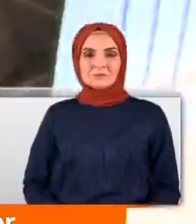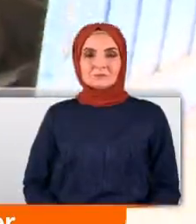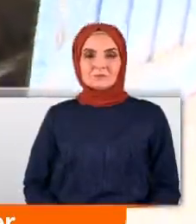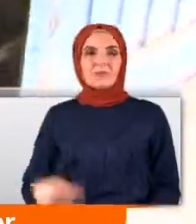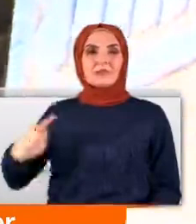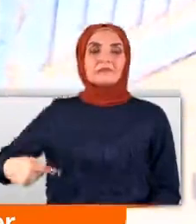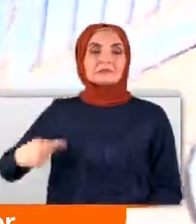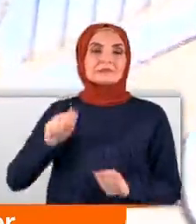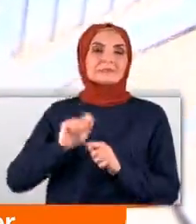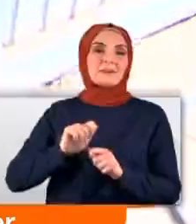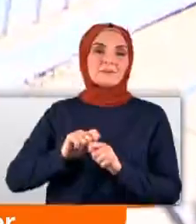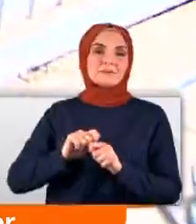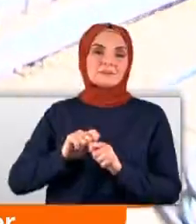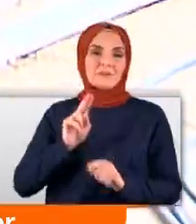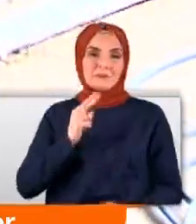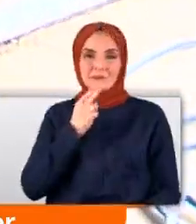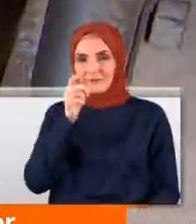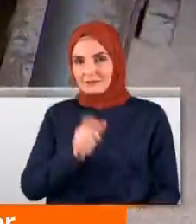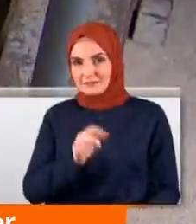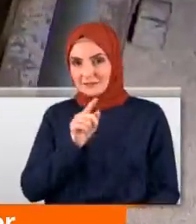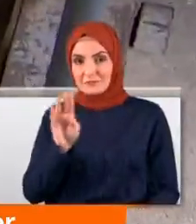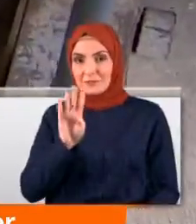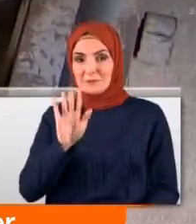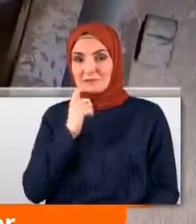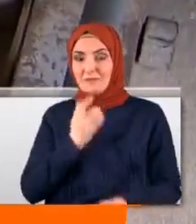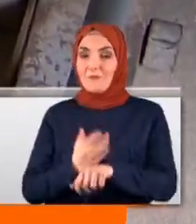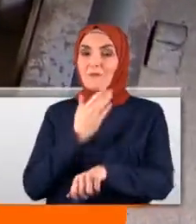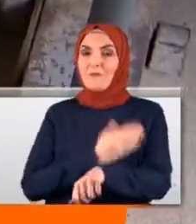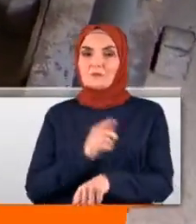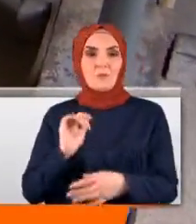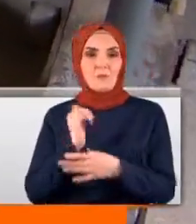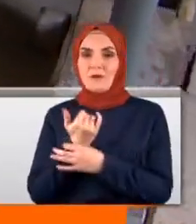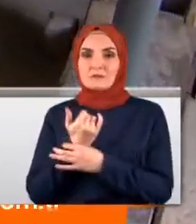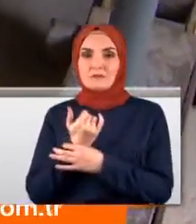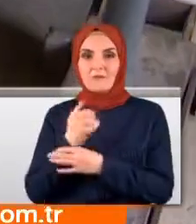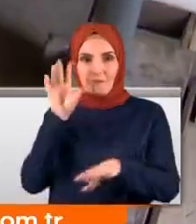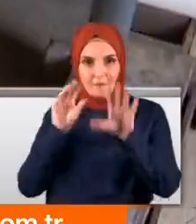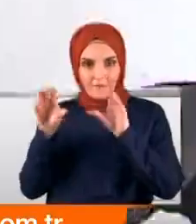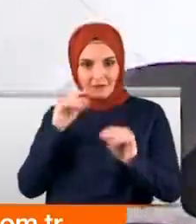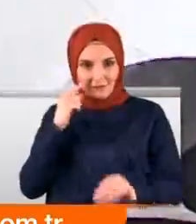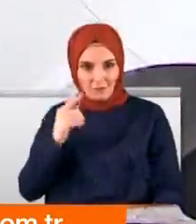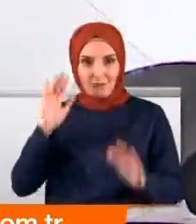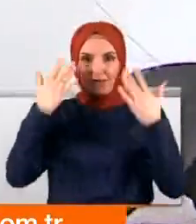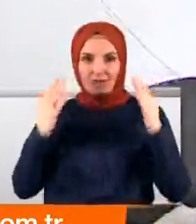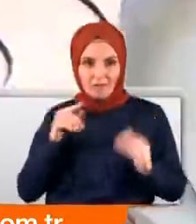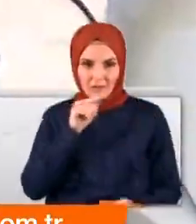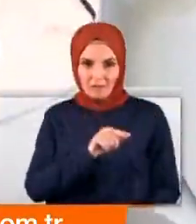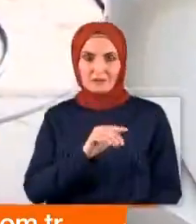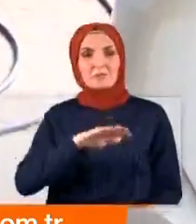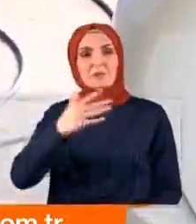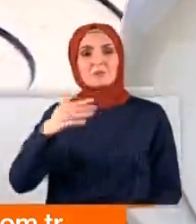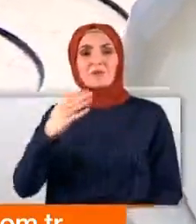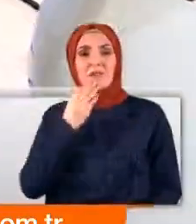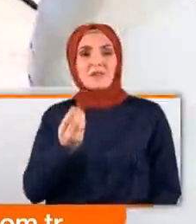Lastik tamircisi Vesile Akın 45 sene önce öğrendiği bu mesleği gelinine ve birçok gence de öğretti. Bana da öğretti.